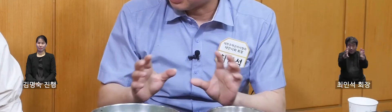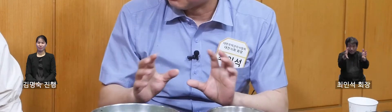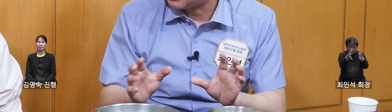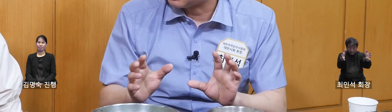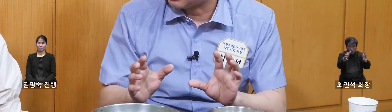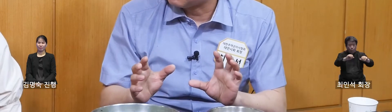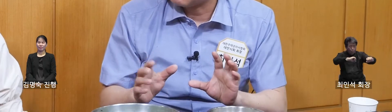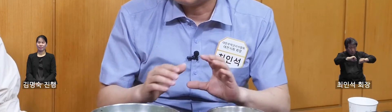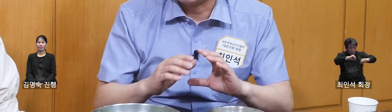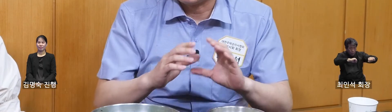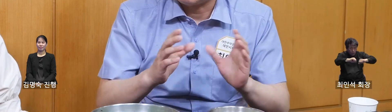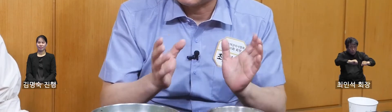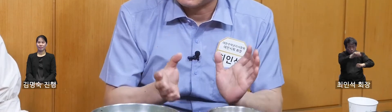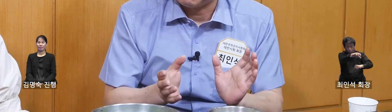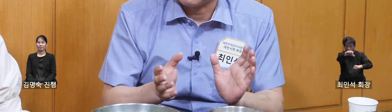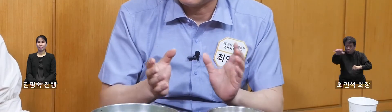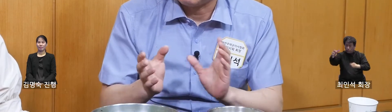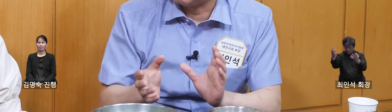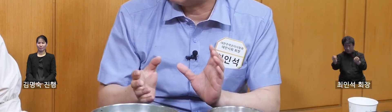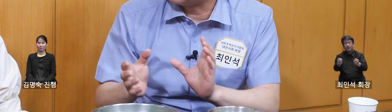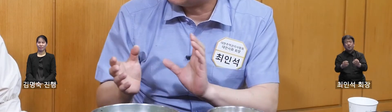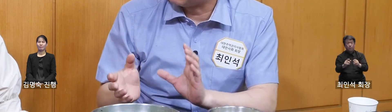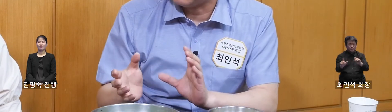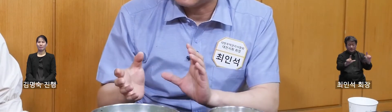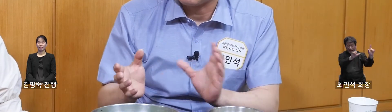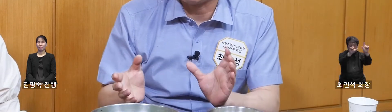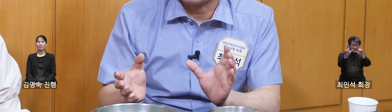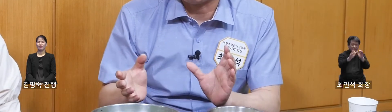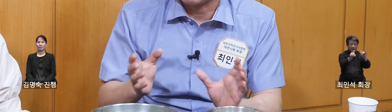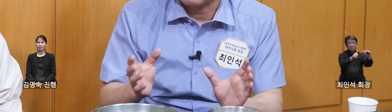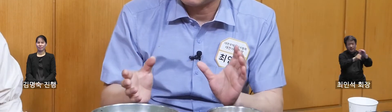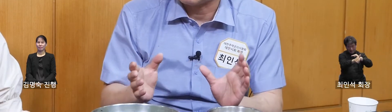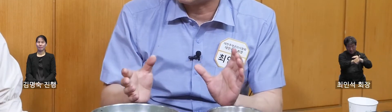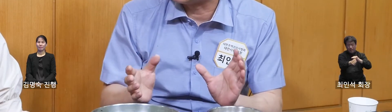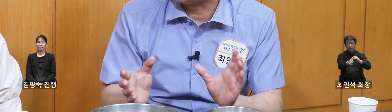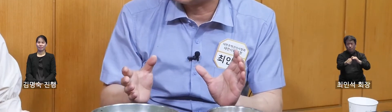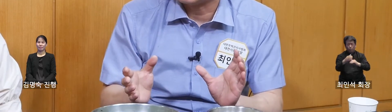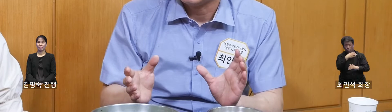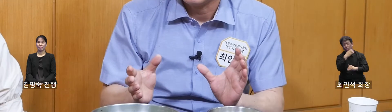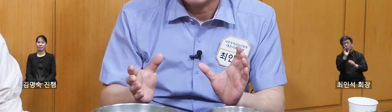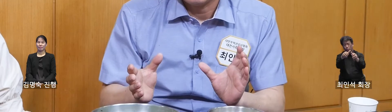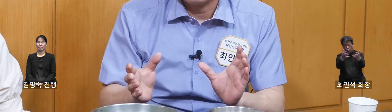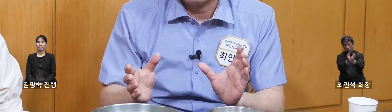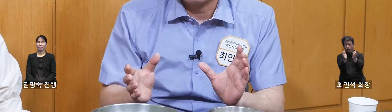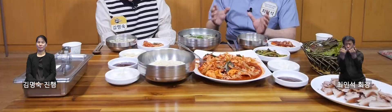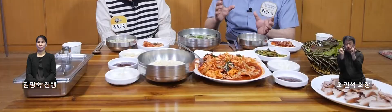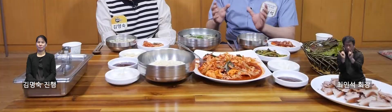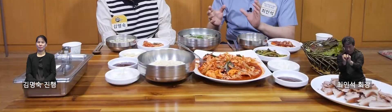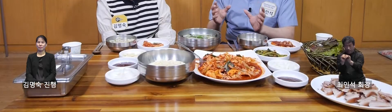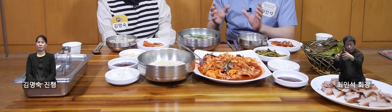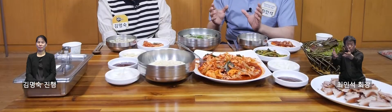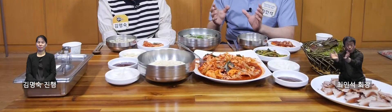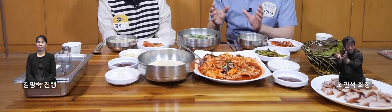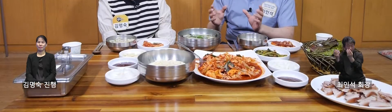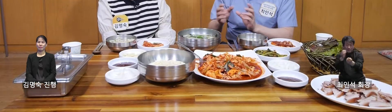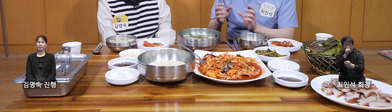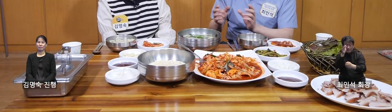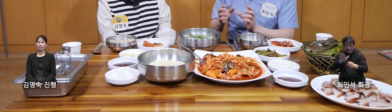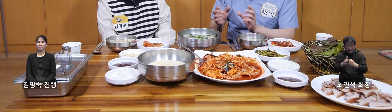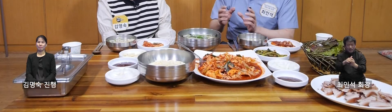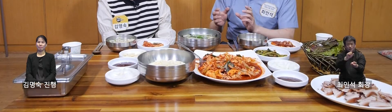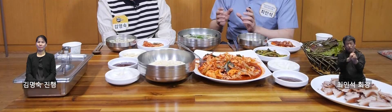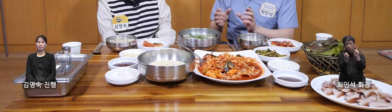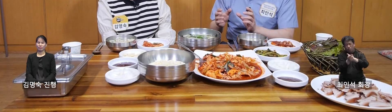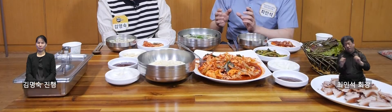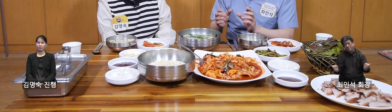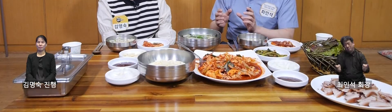활동 주체가 많잖아요. 뭐 입주자 대표의 부녀의 노인의 동호회 뭐 여러 활동 주체가 있는데 이런 활동 주체들 간에 약간